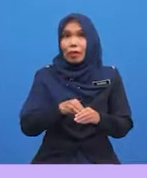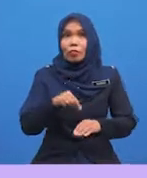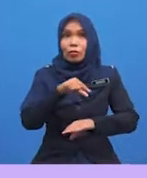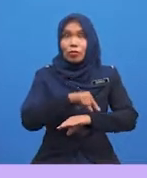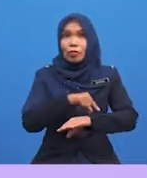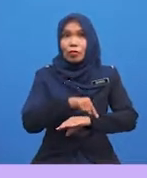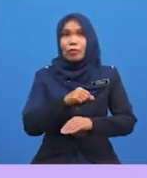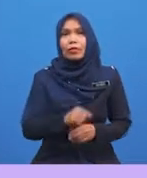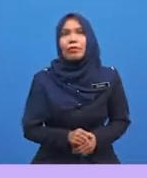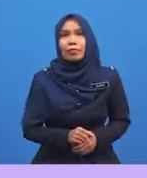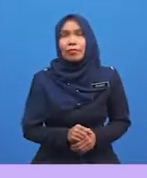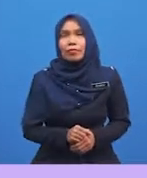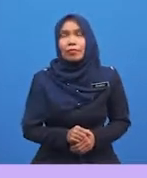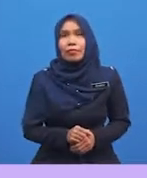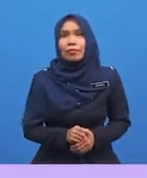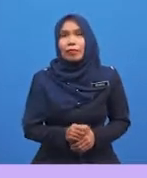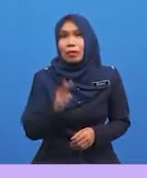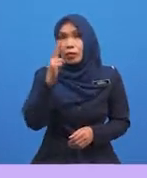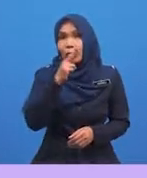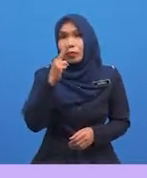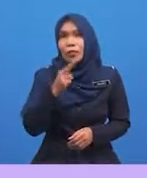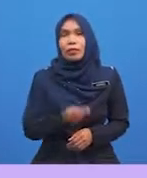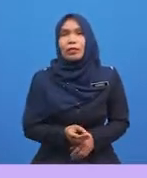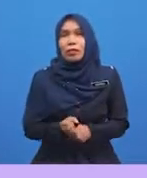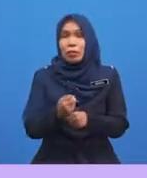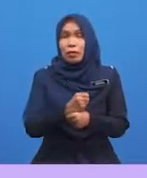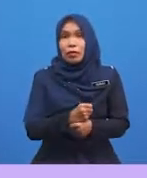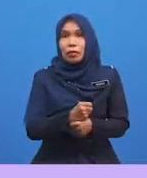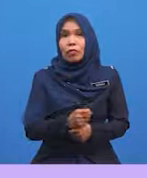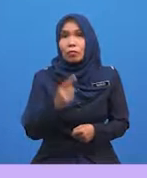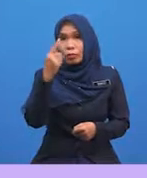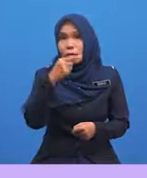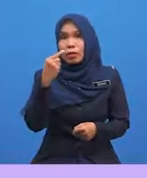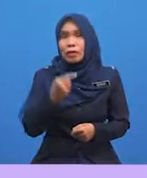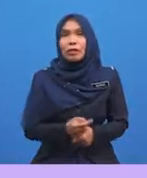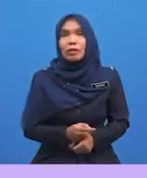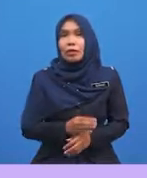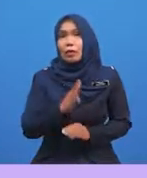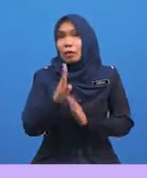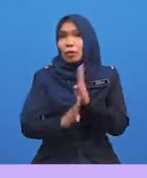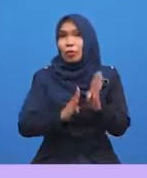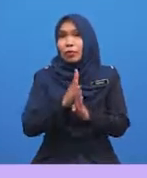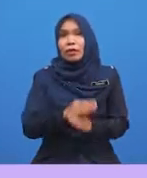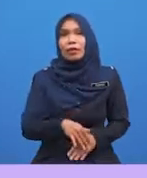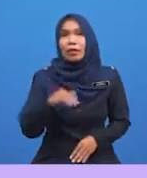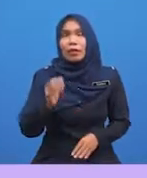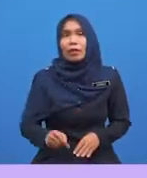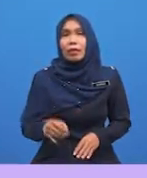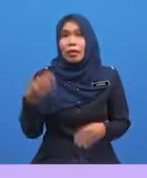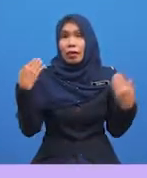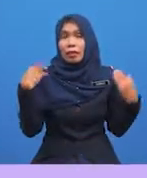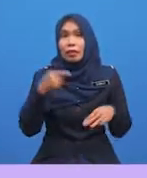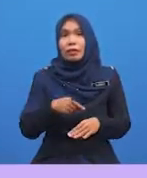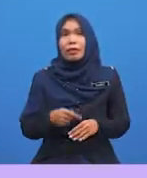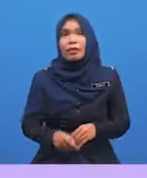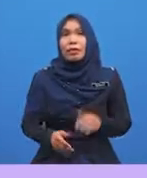bermaksud rupa bentuk muka bumi yang terdapat di negara Malaysia. Bolehkah murid-murid senaraikan bentuk muka